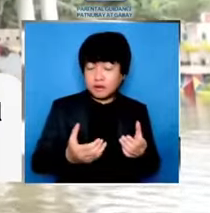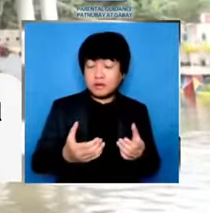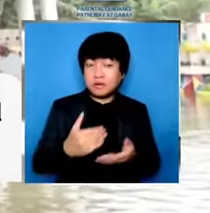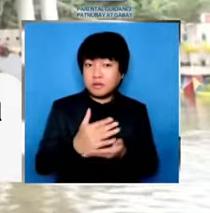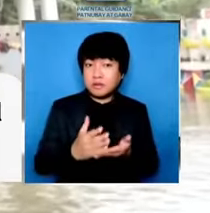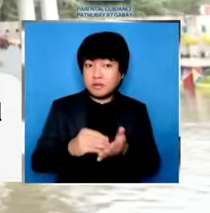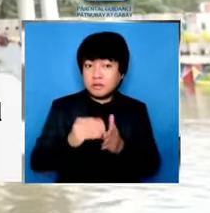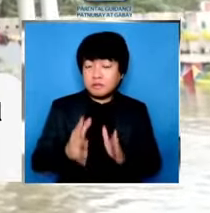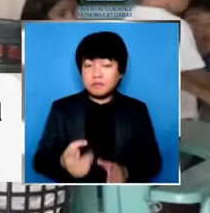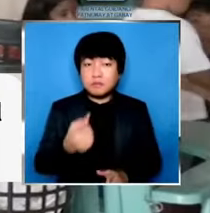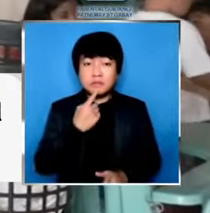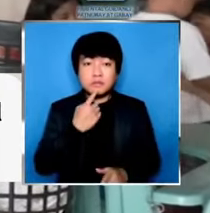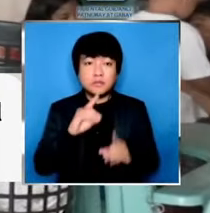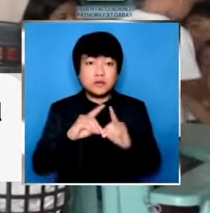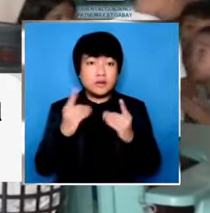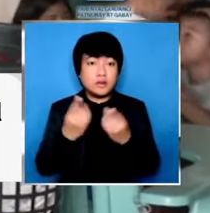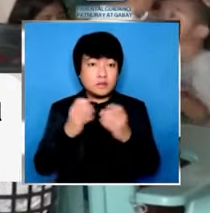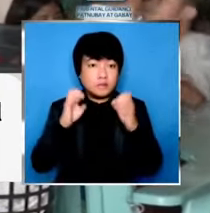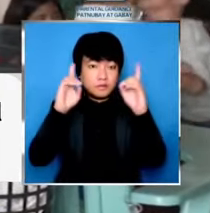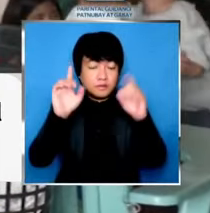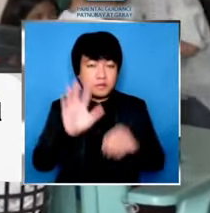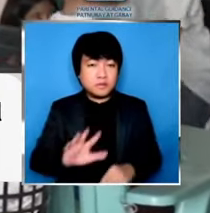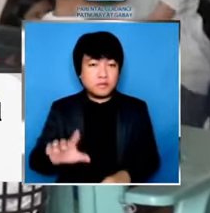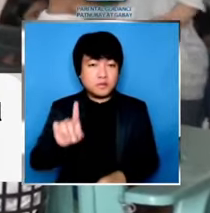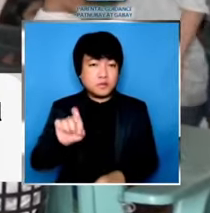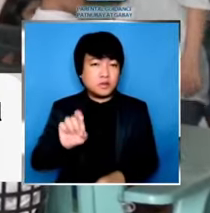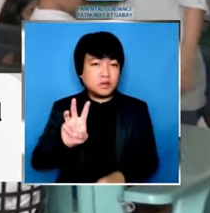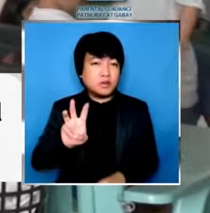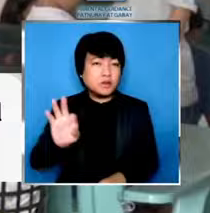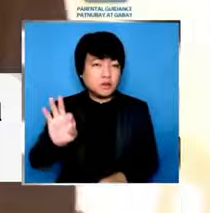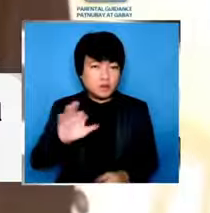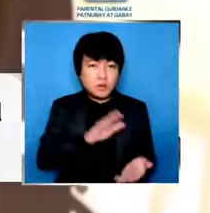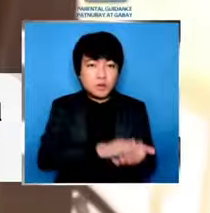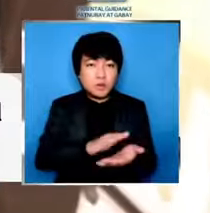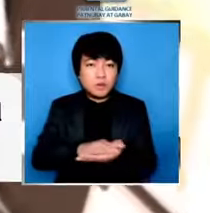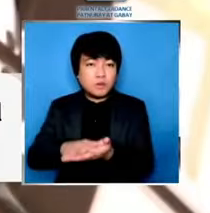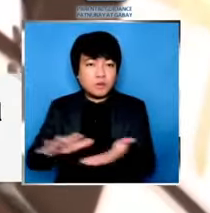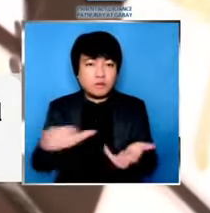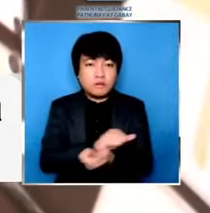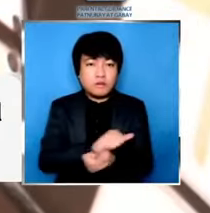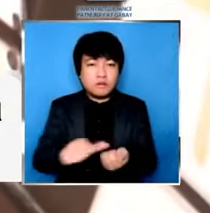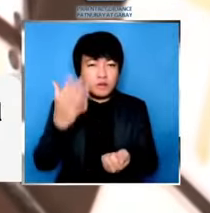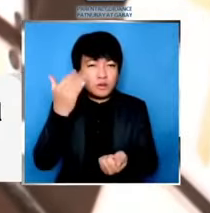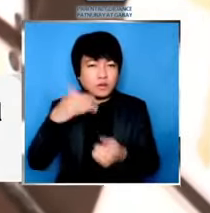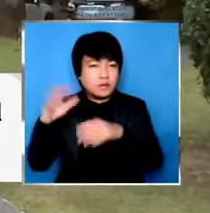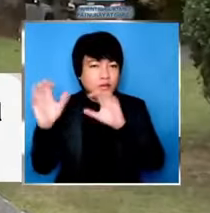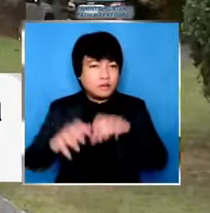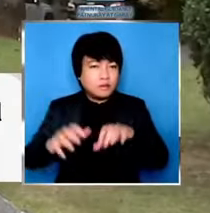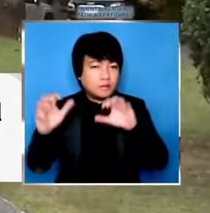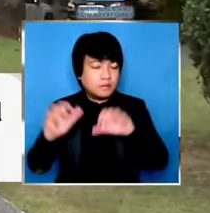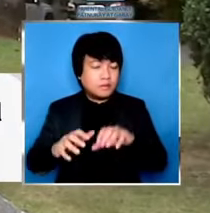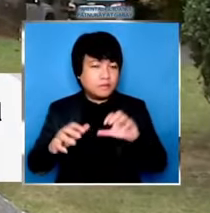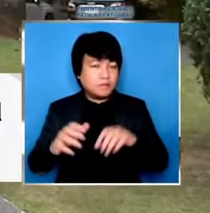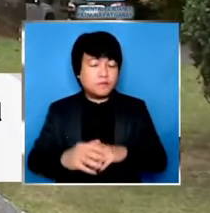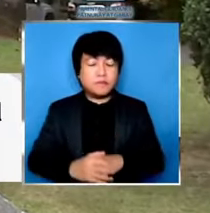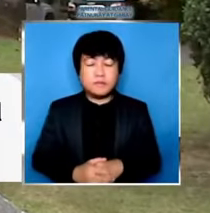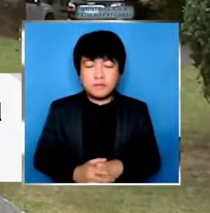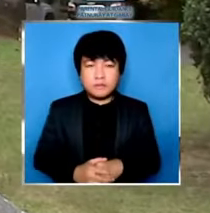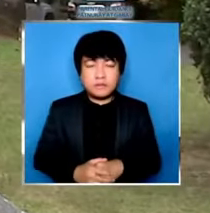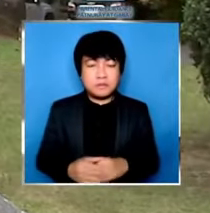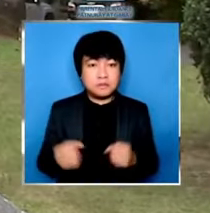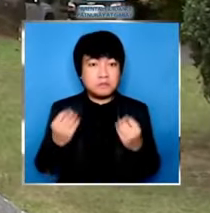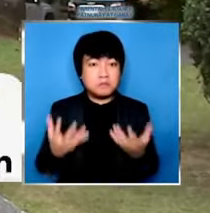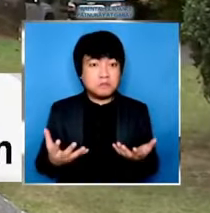na 169 na mga paaralan ang napinsala dahil sa habagat at mga nagdaang bagyo. Marami rin ang nagsilbing